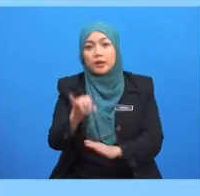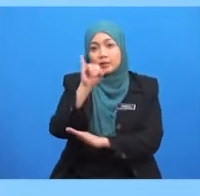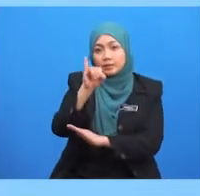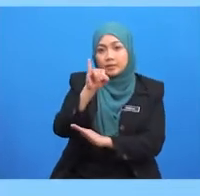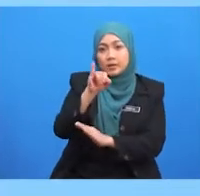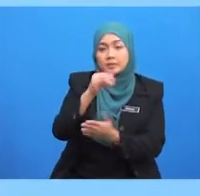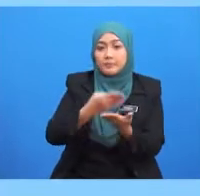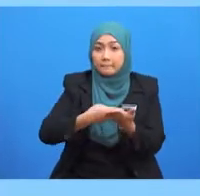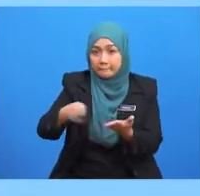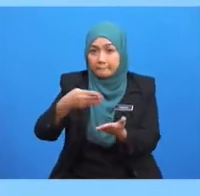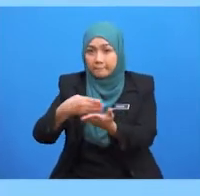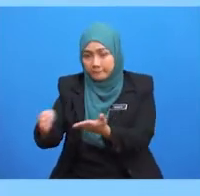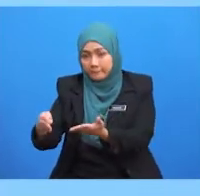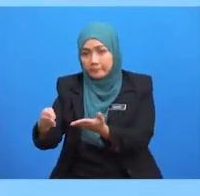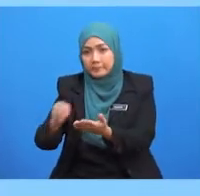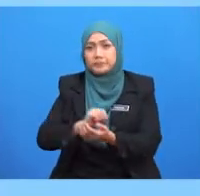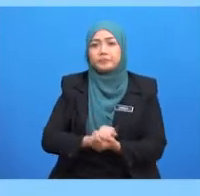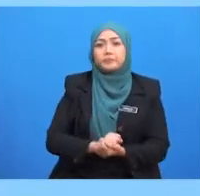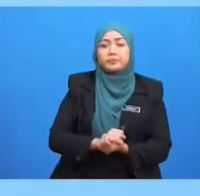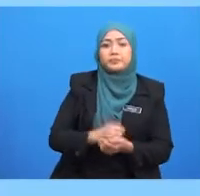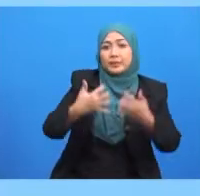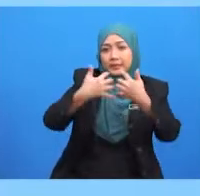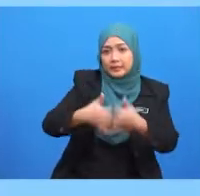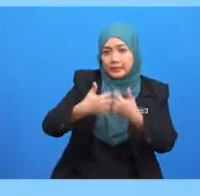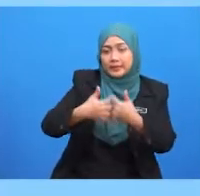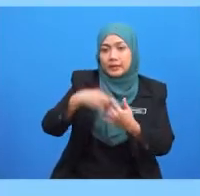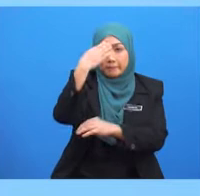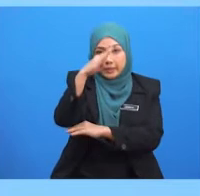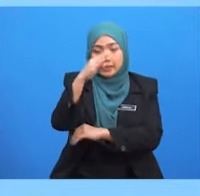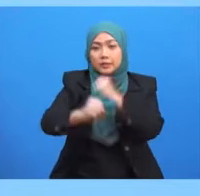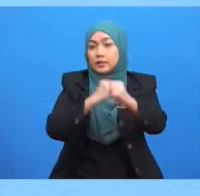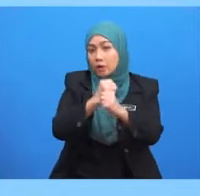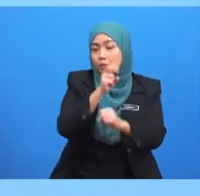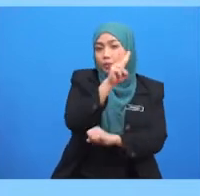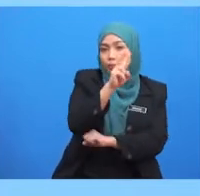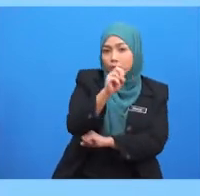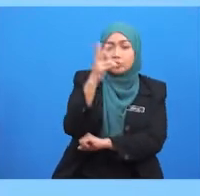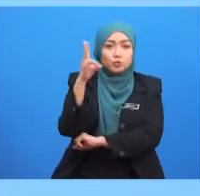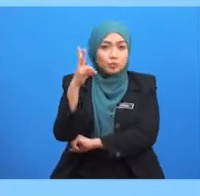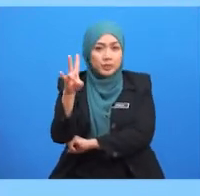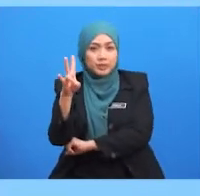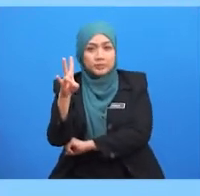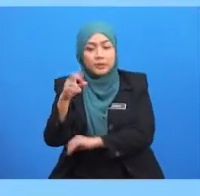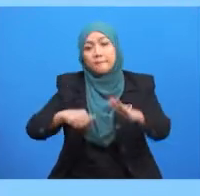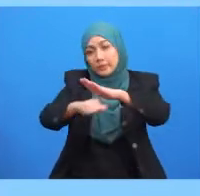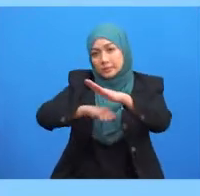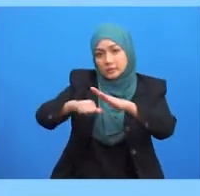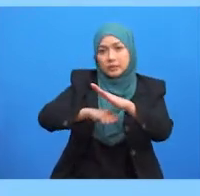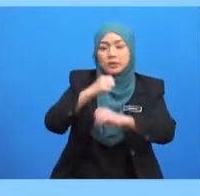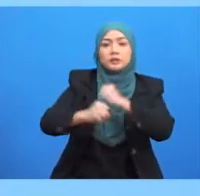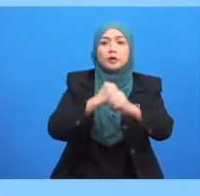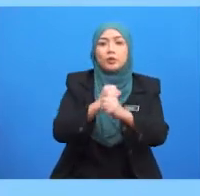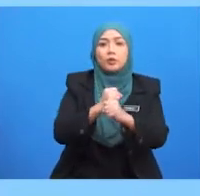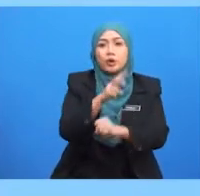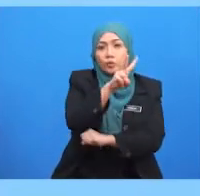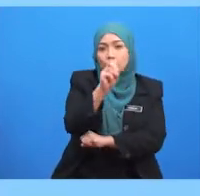perbelanjaan youtility sebuah kilap pada tahun 2017 berasaskan tahun